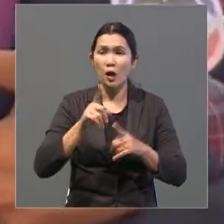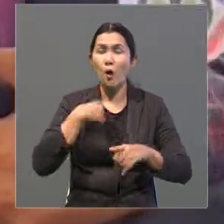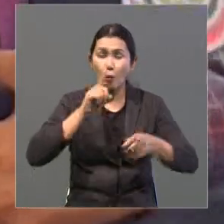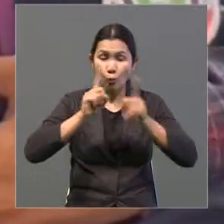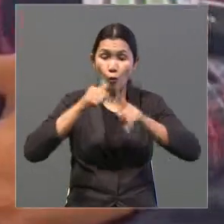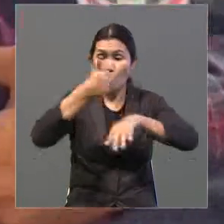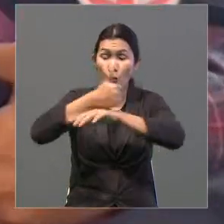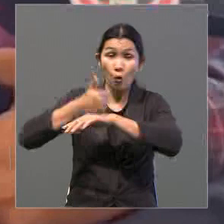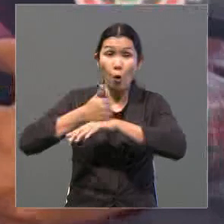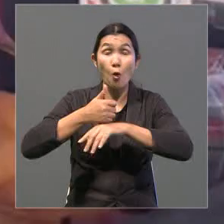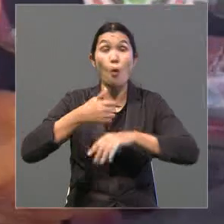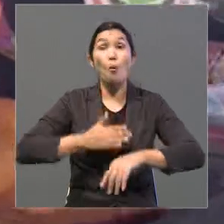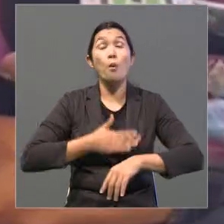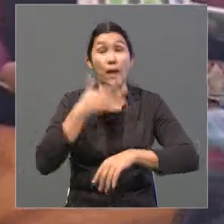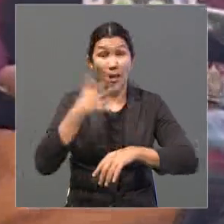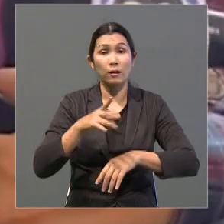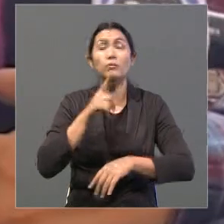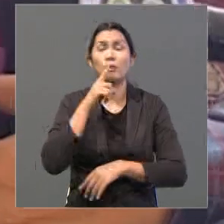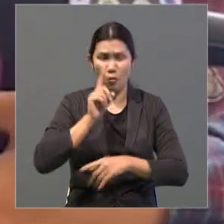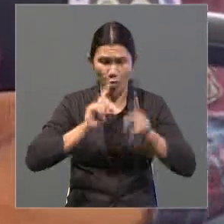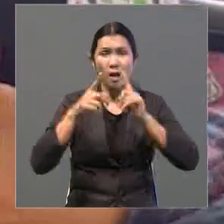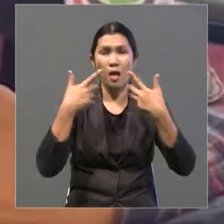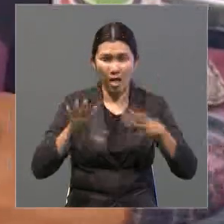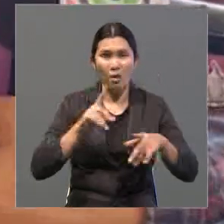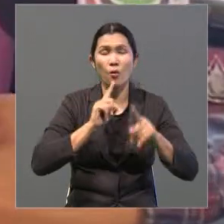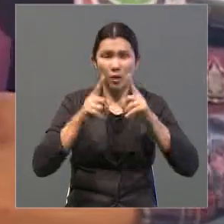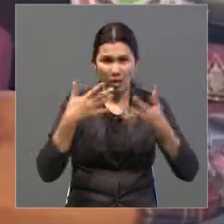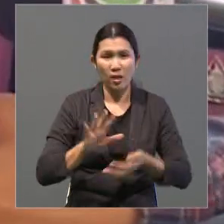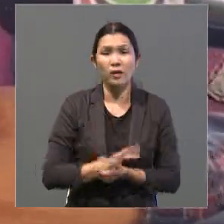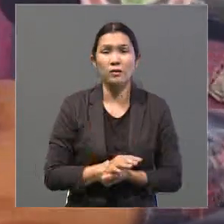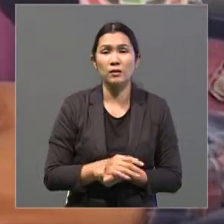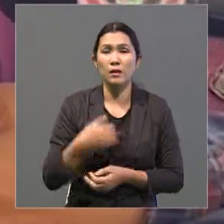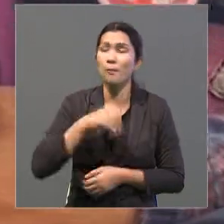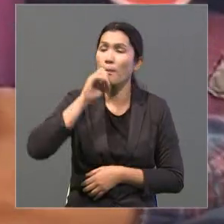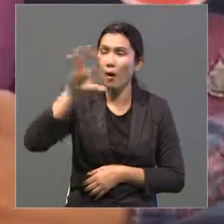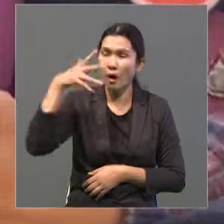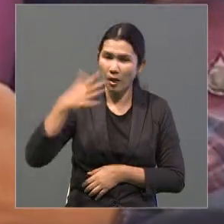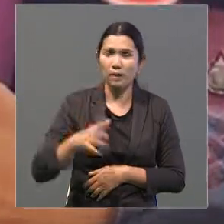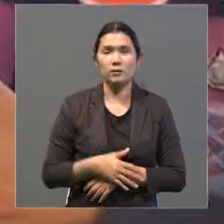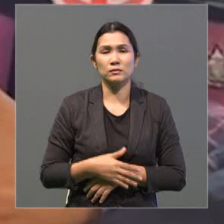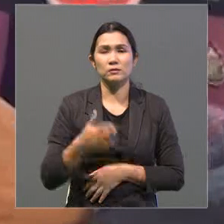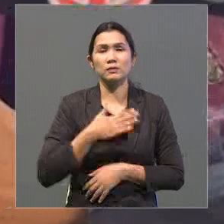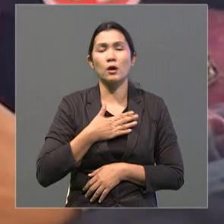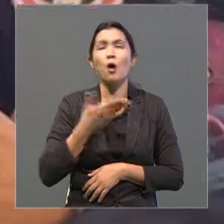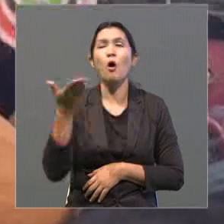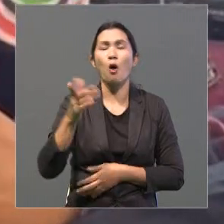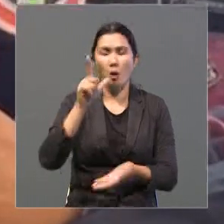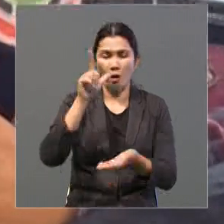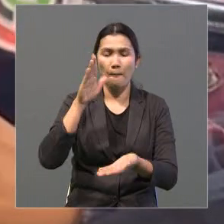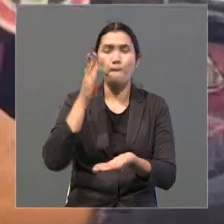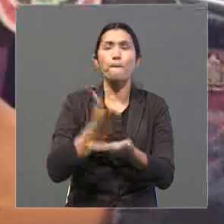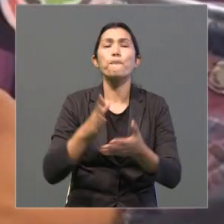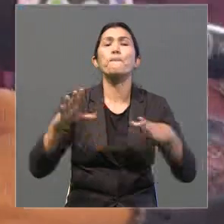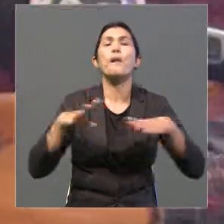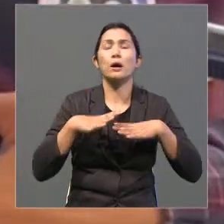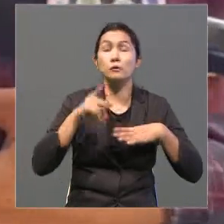ยัง คุยเรียบร้อยแล้วครับ ท่านว่ายังไงบ้างเมื่อก่อนในการพูดเรื่องมารยาท ผมบอกท่านแล้วครับว่าผมจะขอพักถ้าหากว่